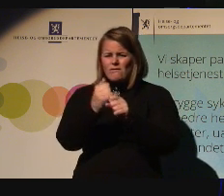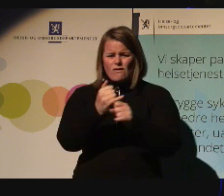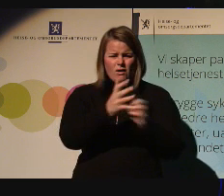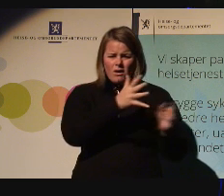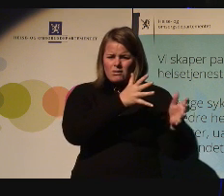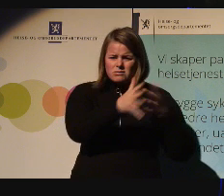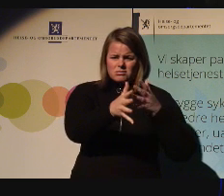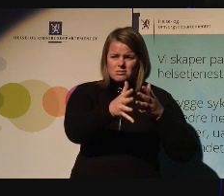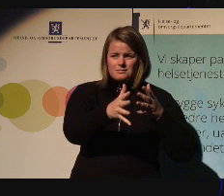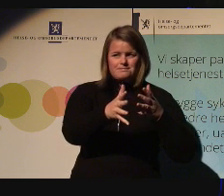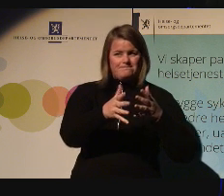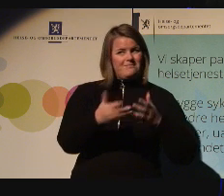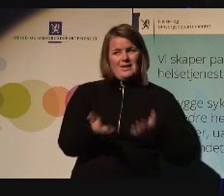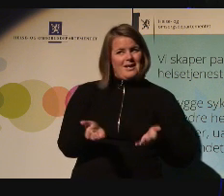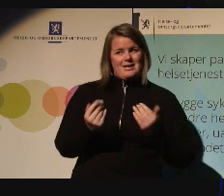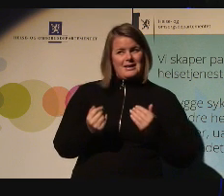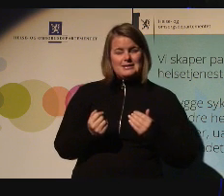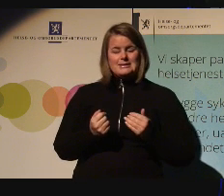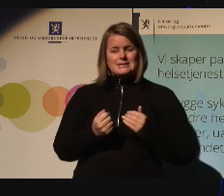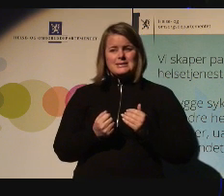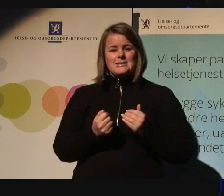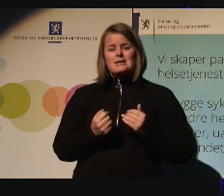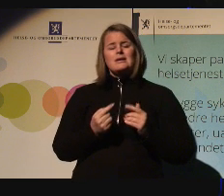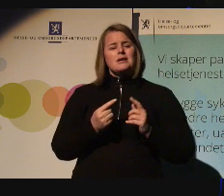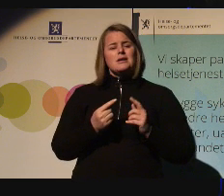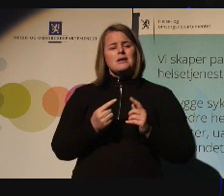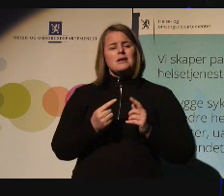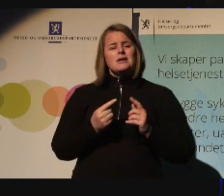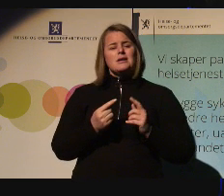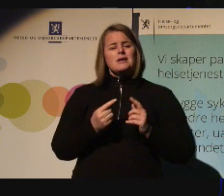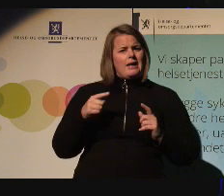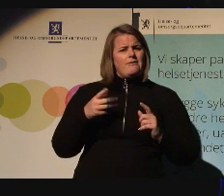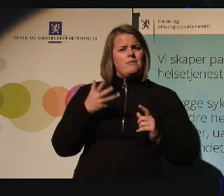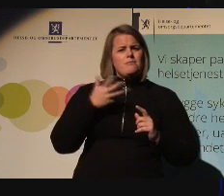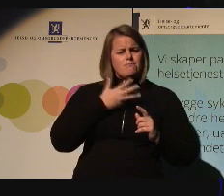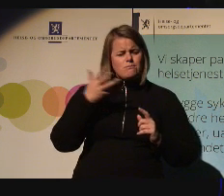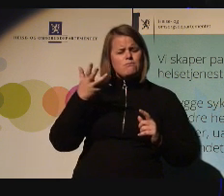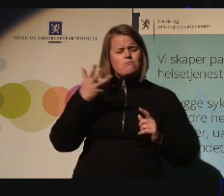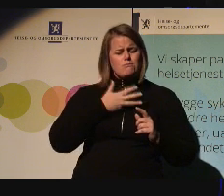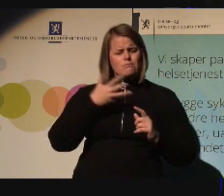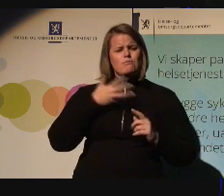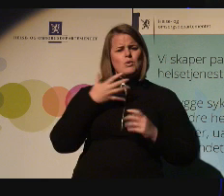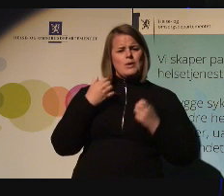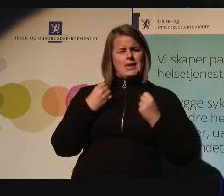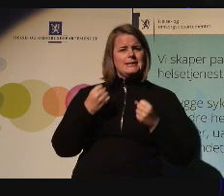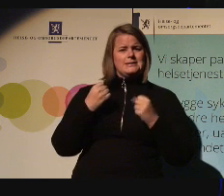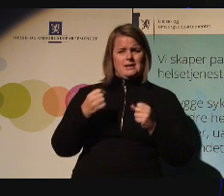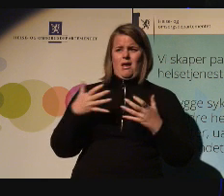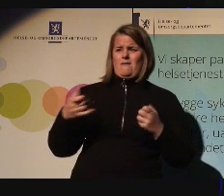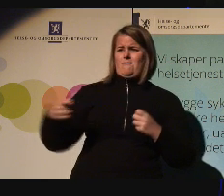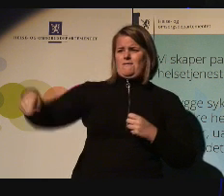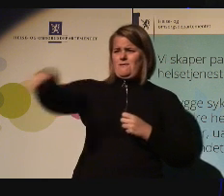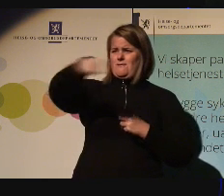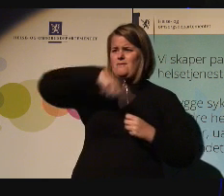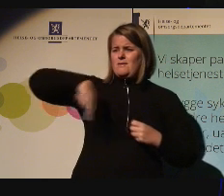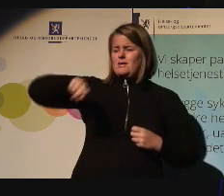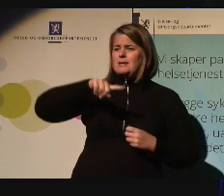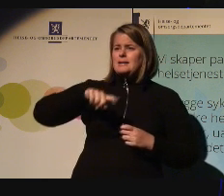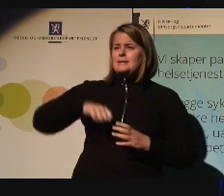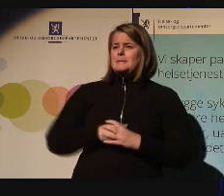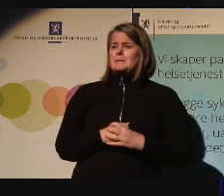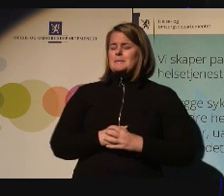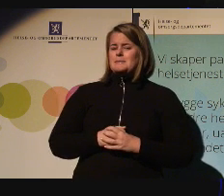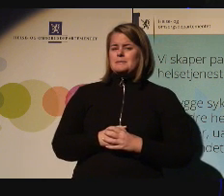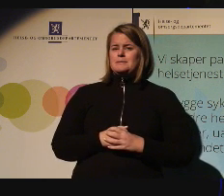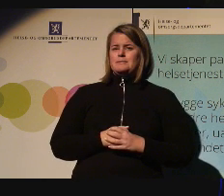enkel jobb. Det krever veldig stor innsats fra oss alle sammen. Vi har i